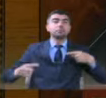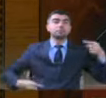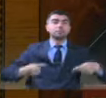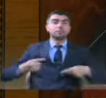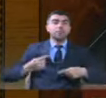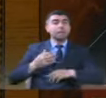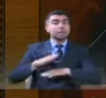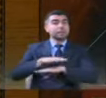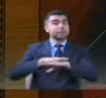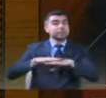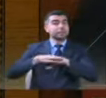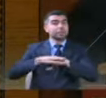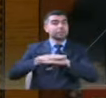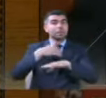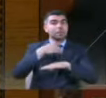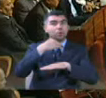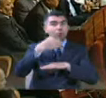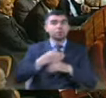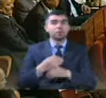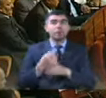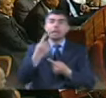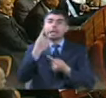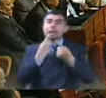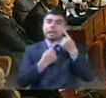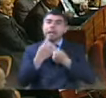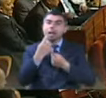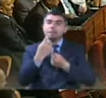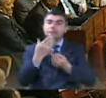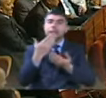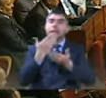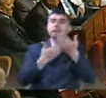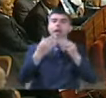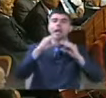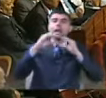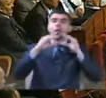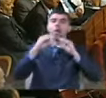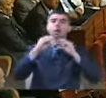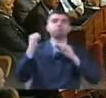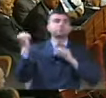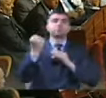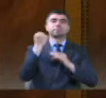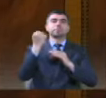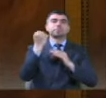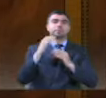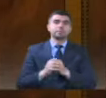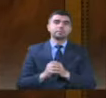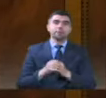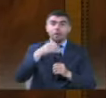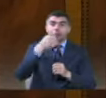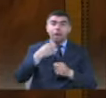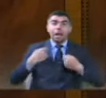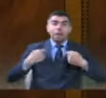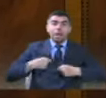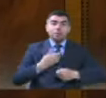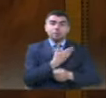لي أن أساهم في هذا النقاش حول الحوار الاجتماعي المتعطر. السيد رئيس الحكومة اللي